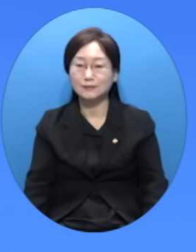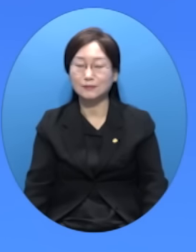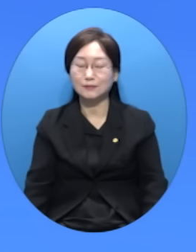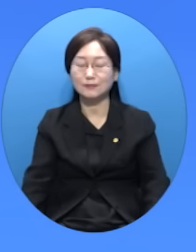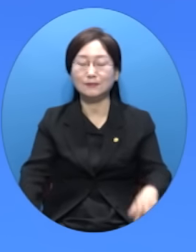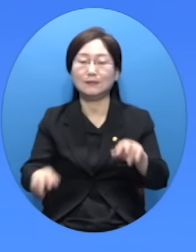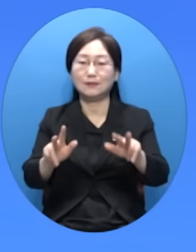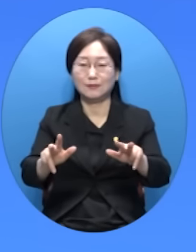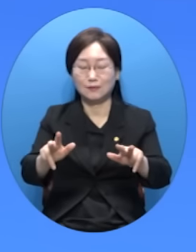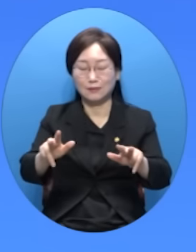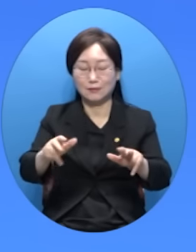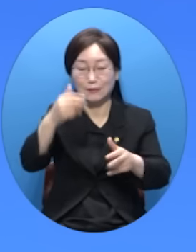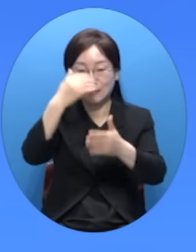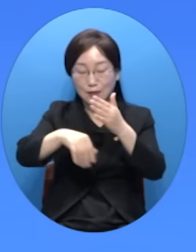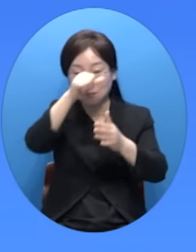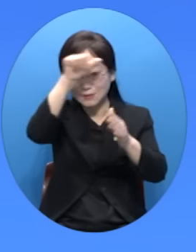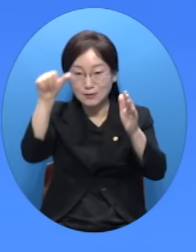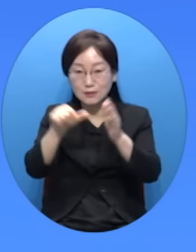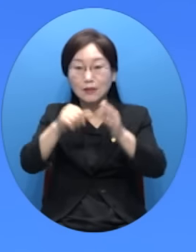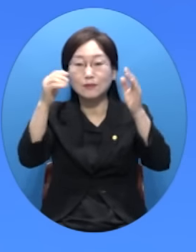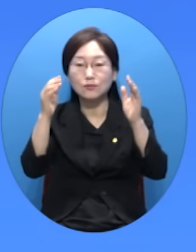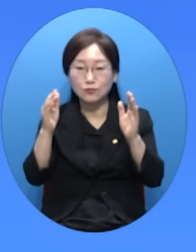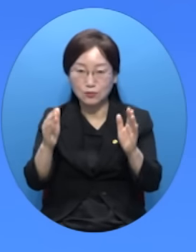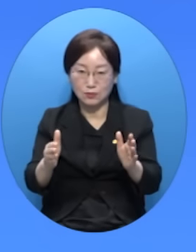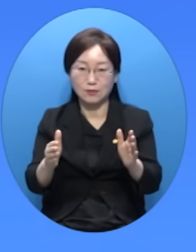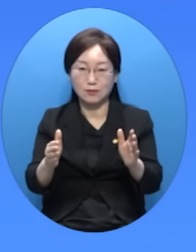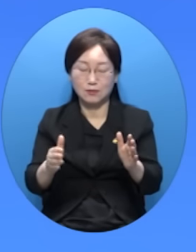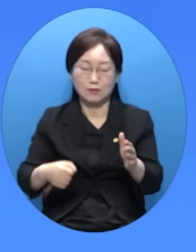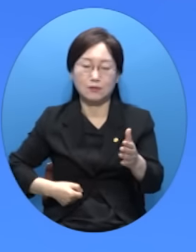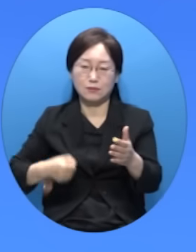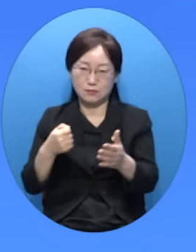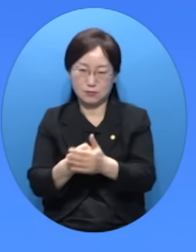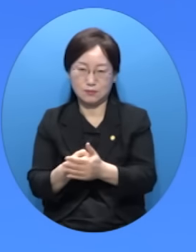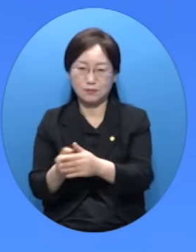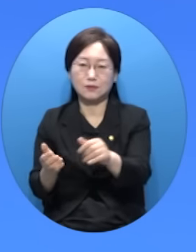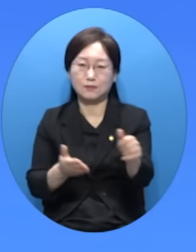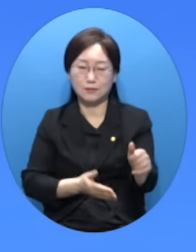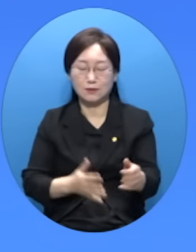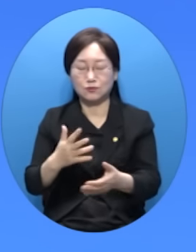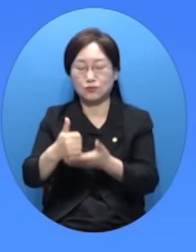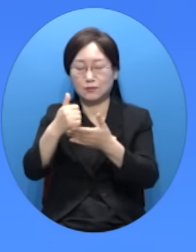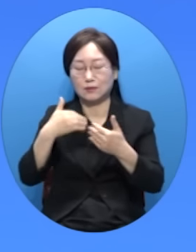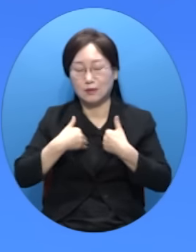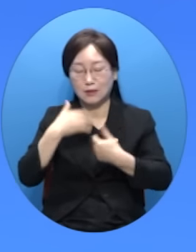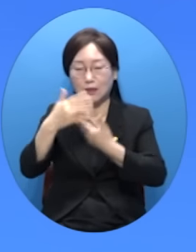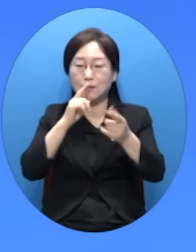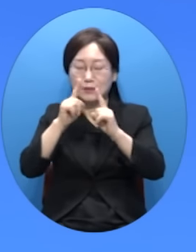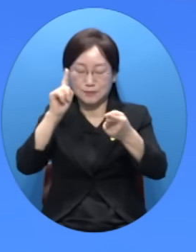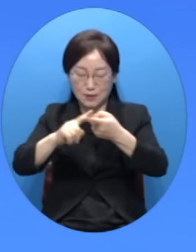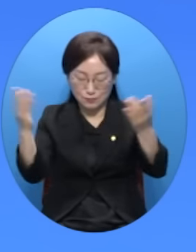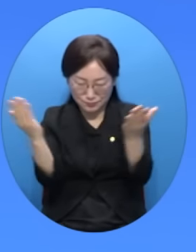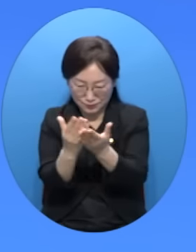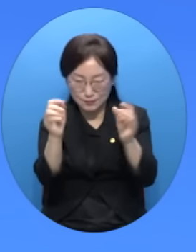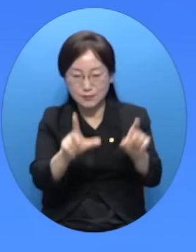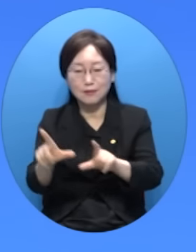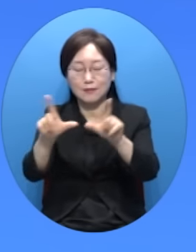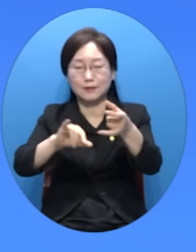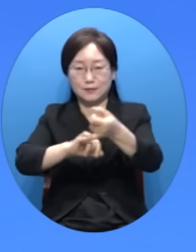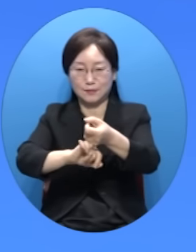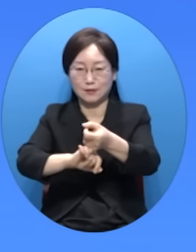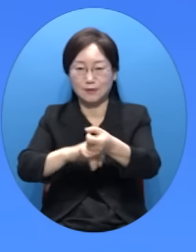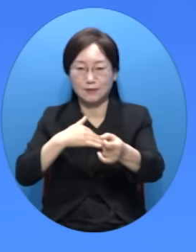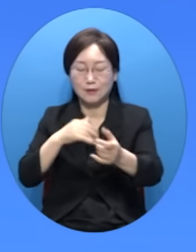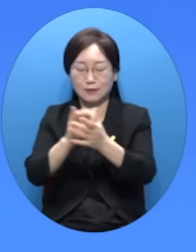이제 우리 남은 인생 살아가는 동안에 결심을 해야 됩니다. 주님 내가 말씀을 붙잡고 살겠습니다.